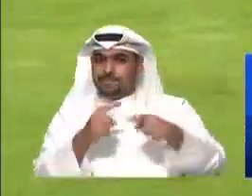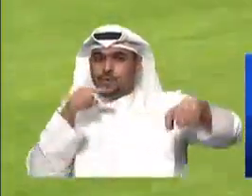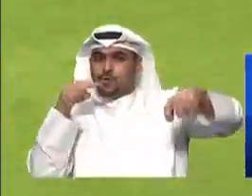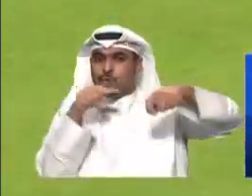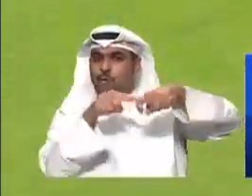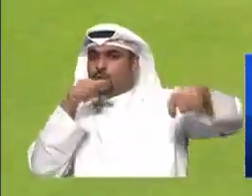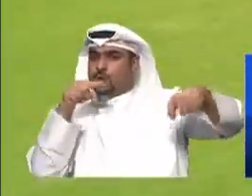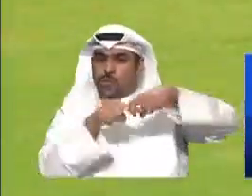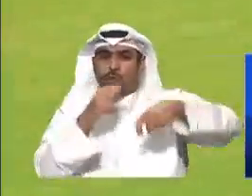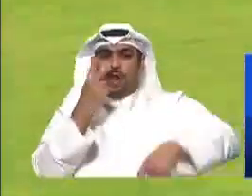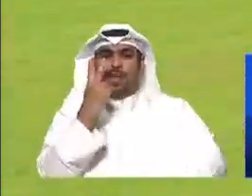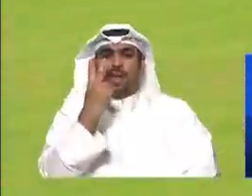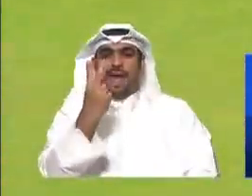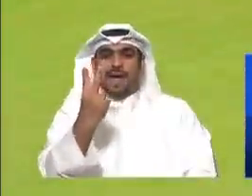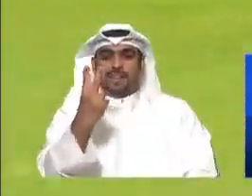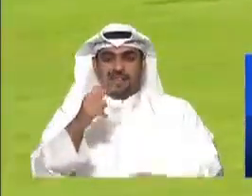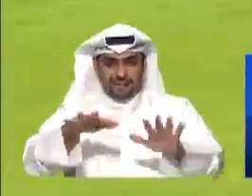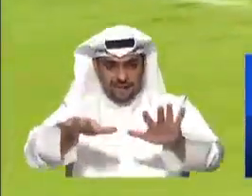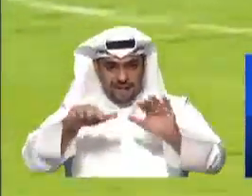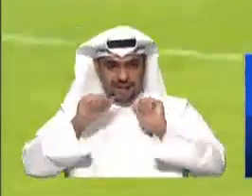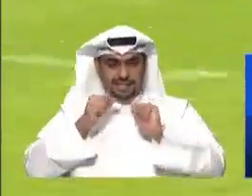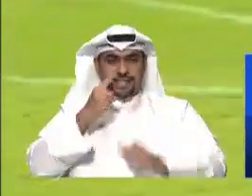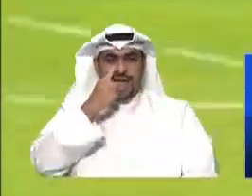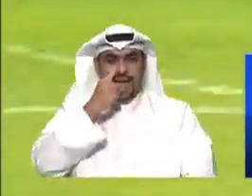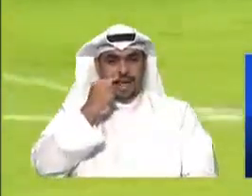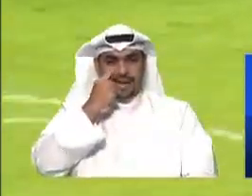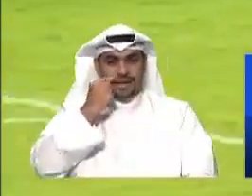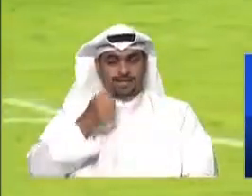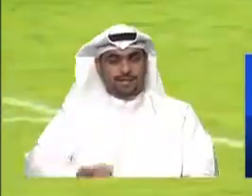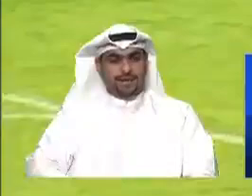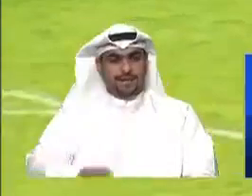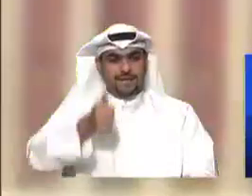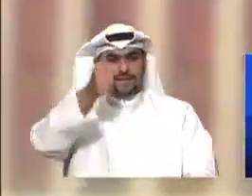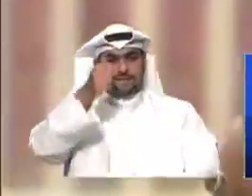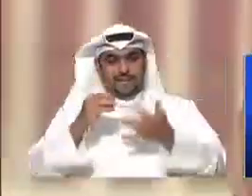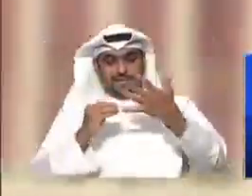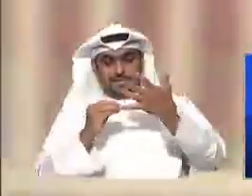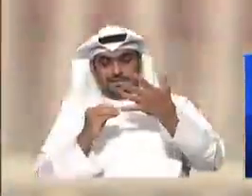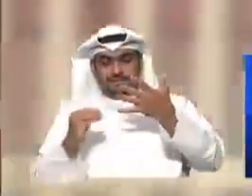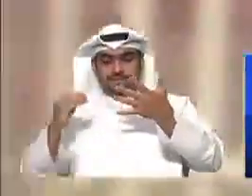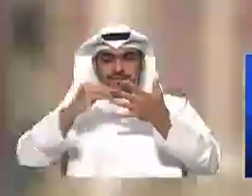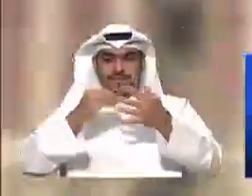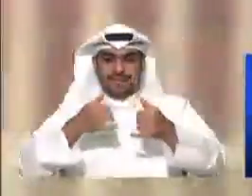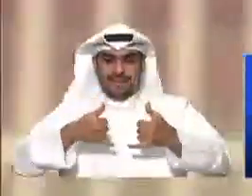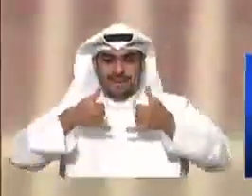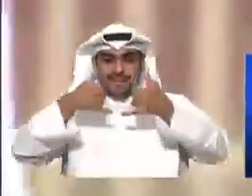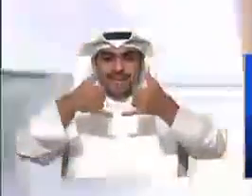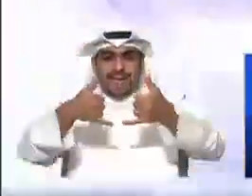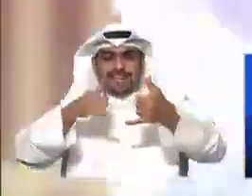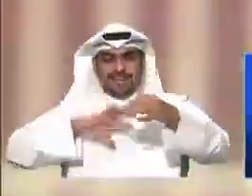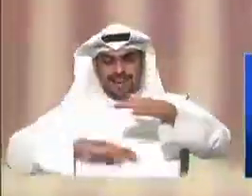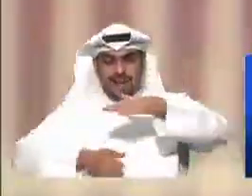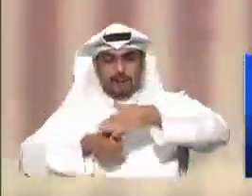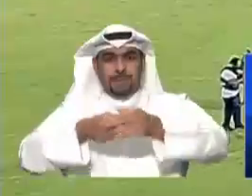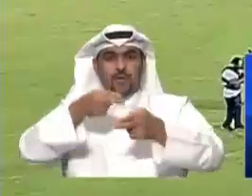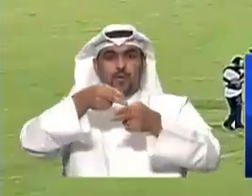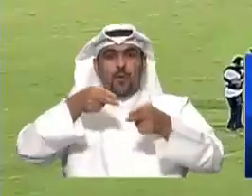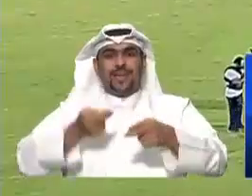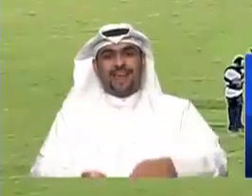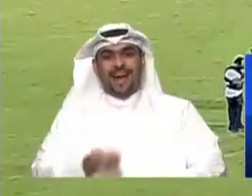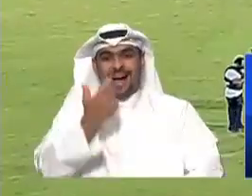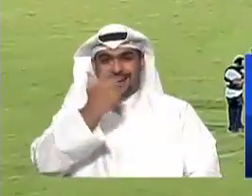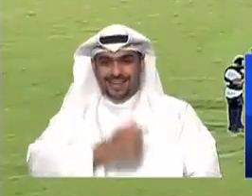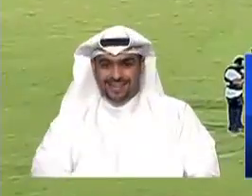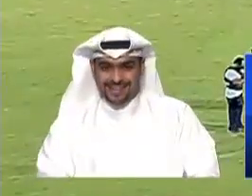الضائع معلنا تأهل النصر للدور ربع النهائي لدرة الكؤوس وأغلاها. أما عن استاد صباح السالم